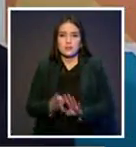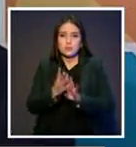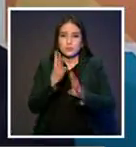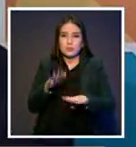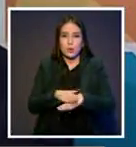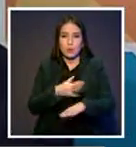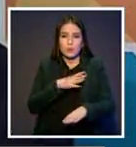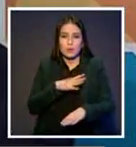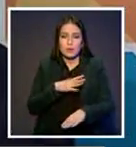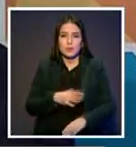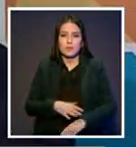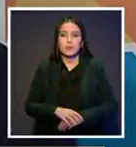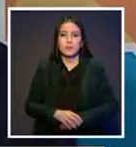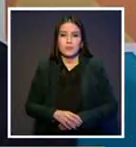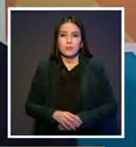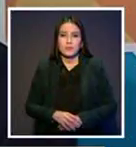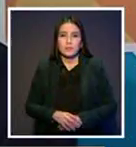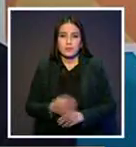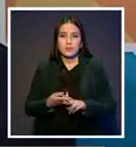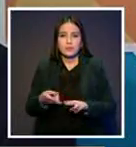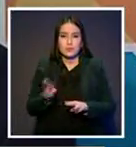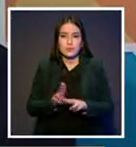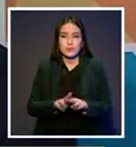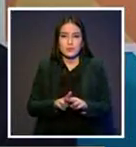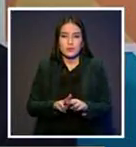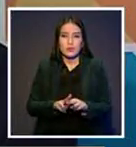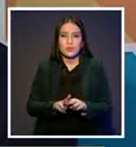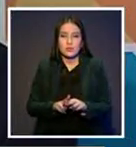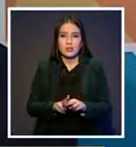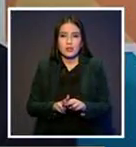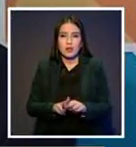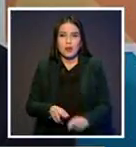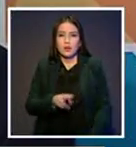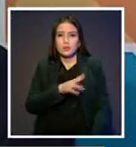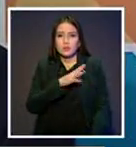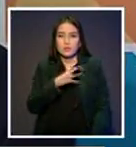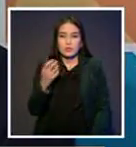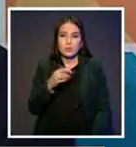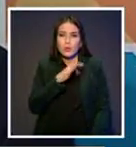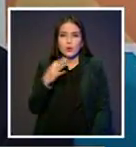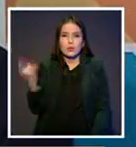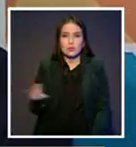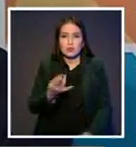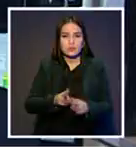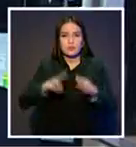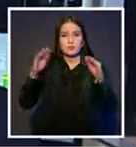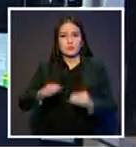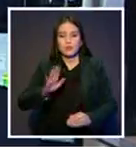тұрады, бірін-бірін күтіп. Сол жағынан қарасақ, айтық, бұл бірнеше есе қазір төмендейді